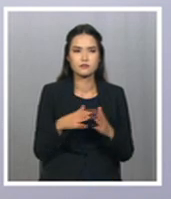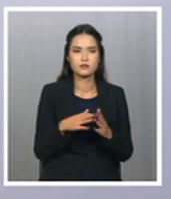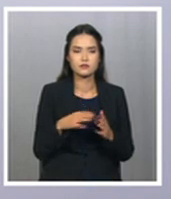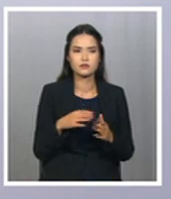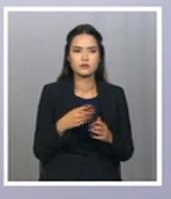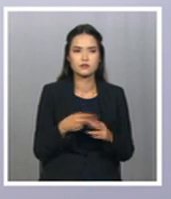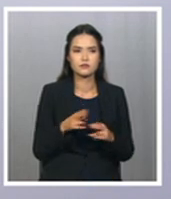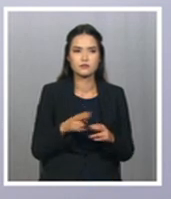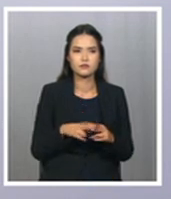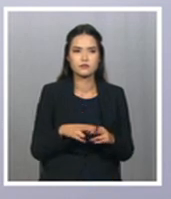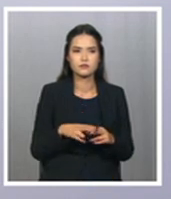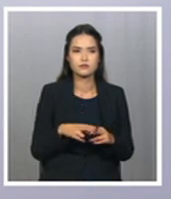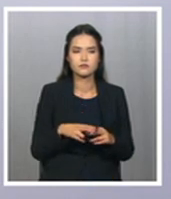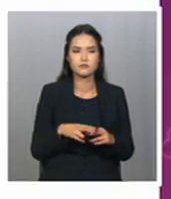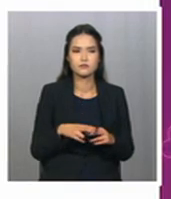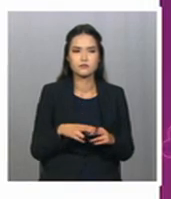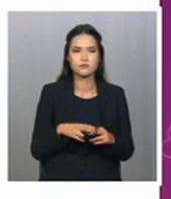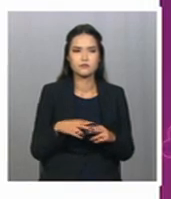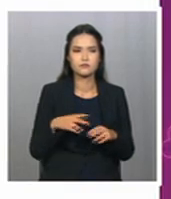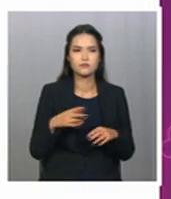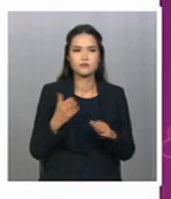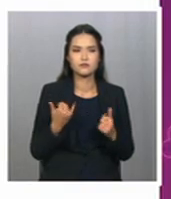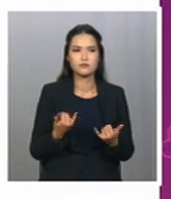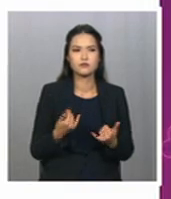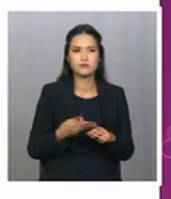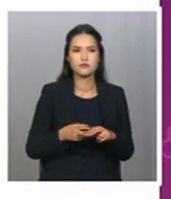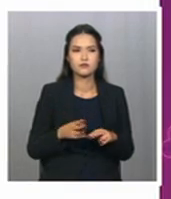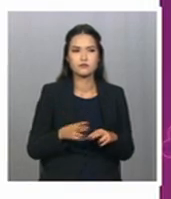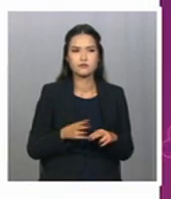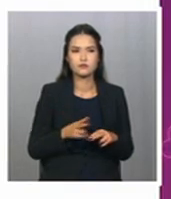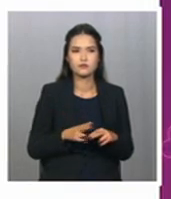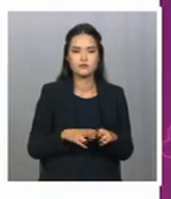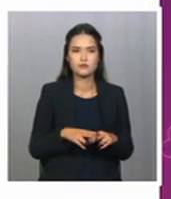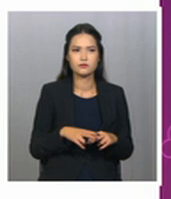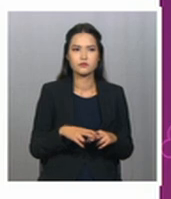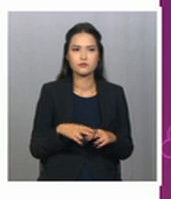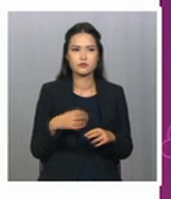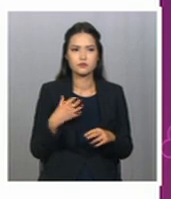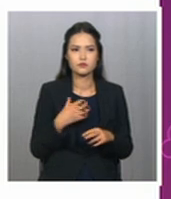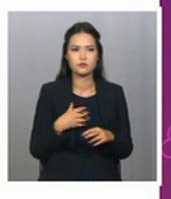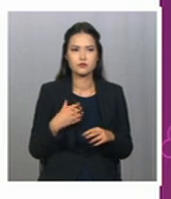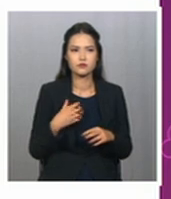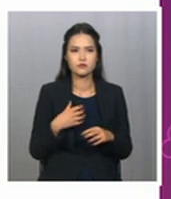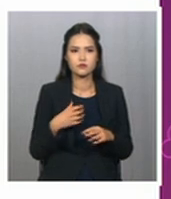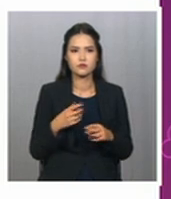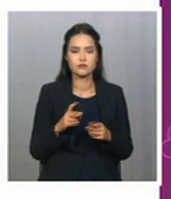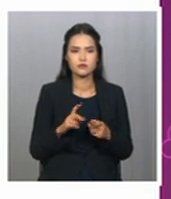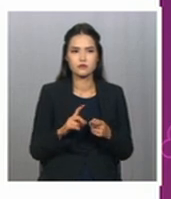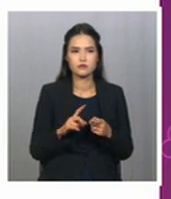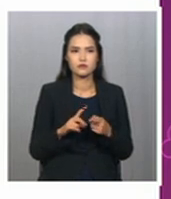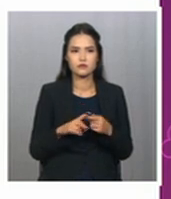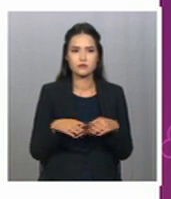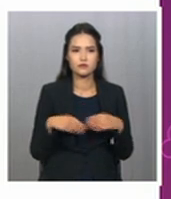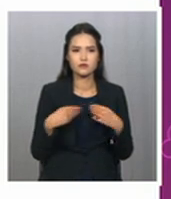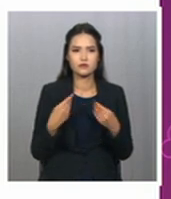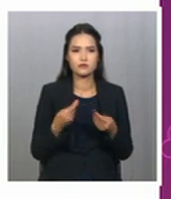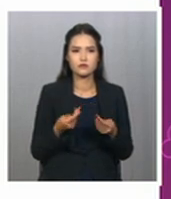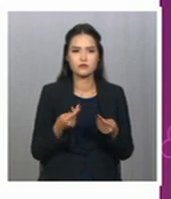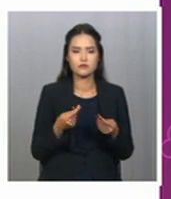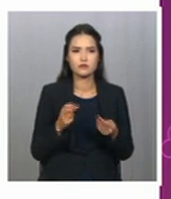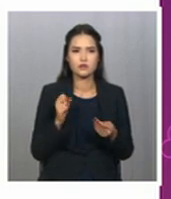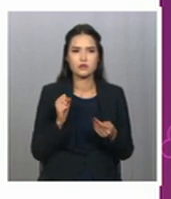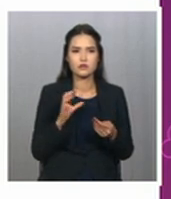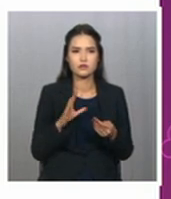36,187 градус. Бұл жуық мәні. Әлінді есептің шартында бұбыршы берілген 30 градус. Абыршын біз